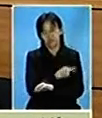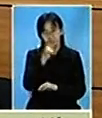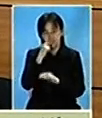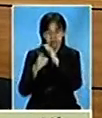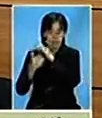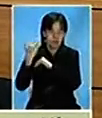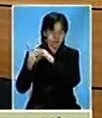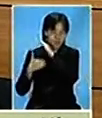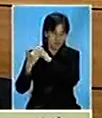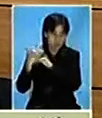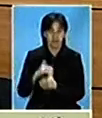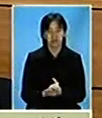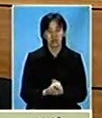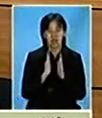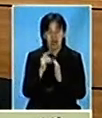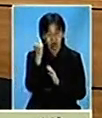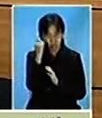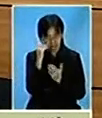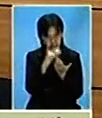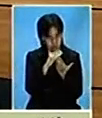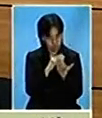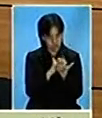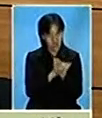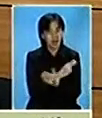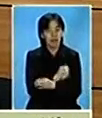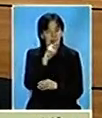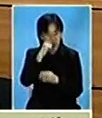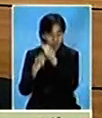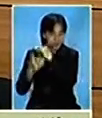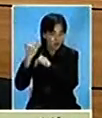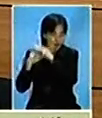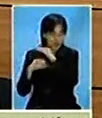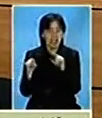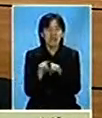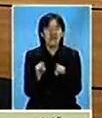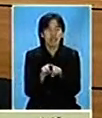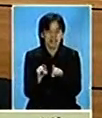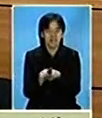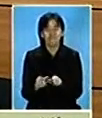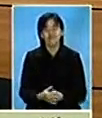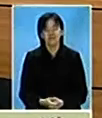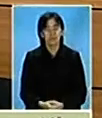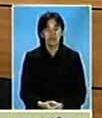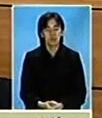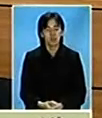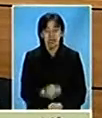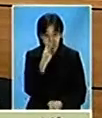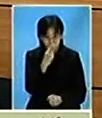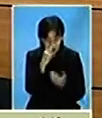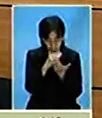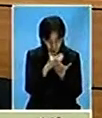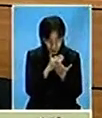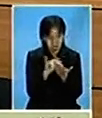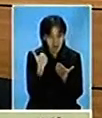ครับเราจะทำให้เข้าใจว่าข้างในเป็นการแพทย์แผนไทยประยุกต์เหมือนเสมือนว่าอย่างนั้นนะครับแต่เข้าไปข้างในนะครับเพื่อบันทึก